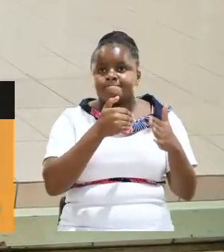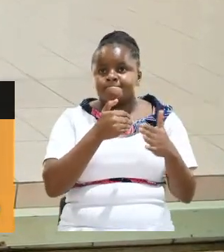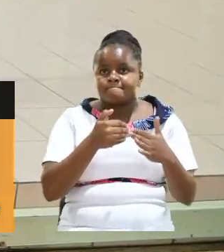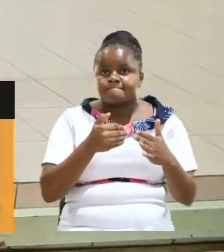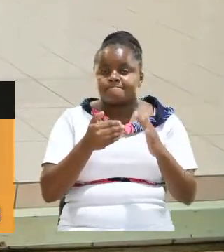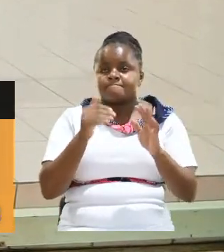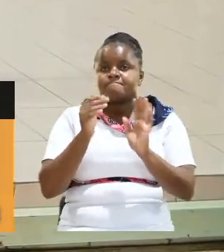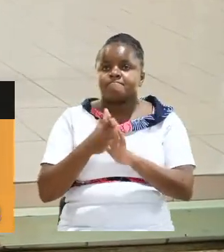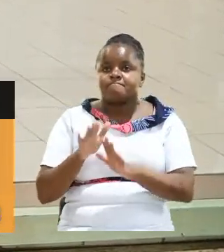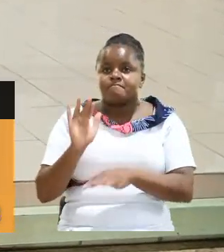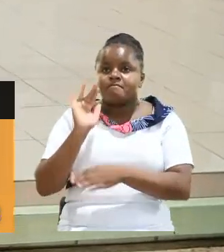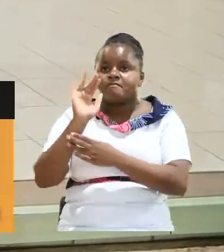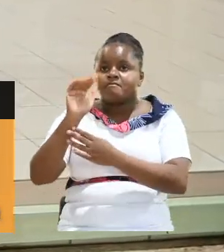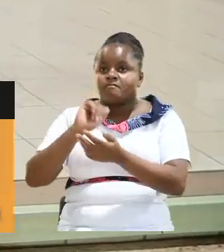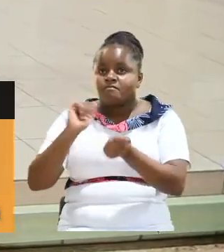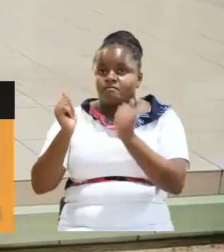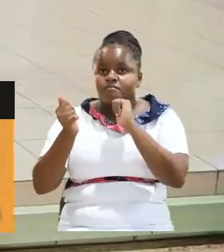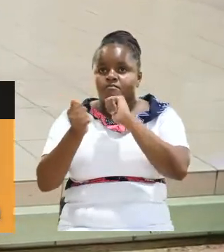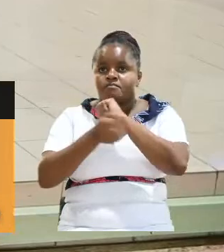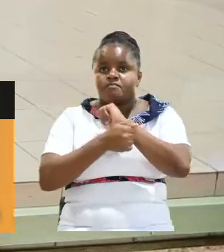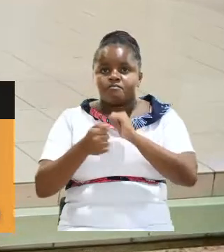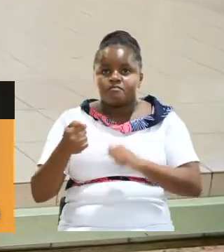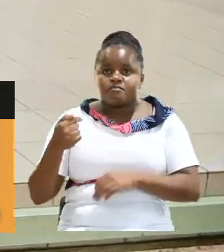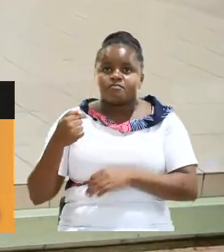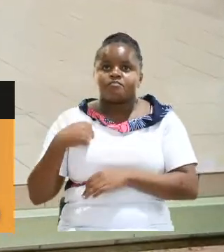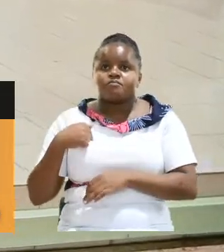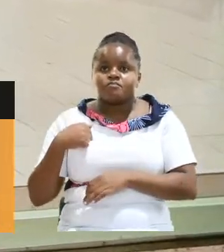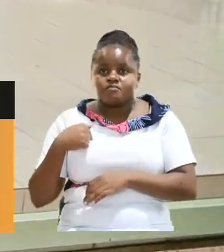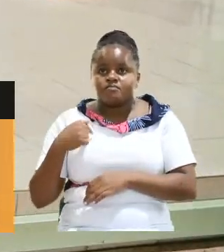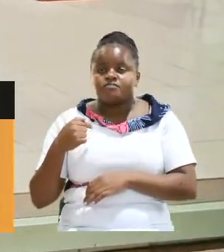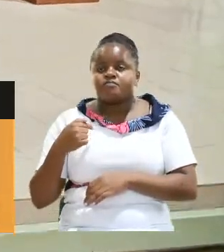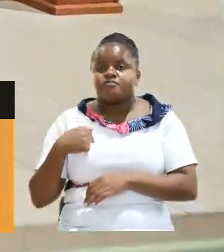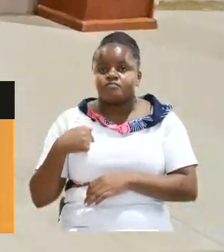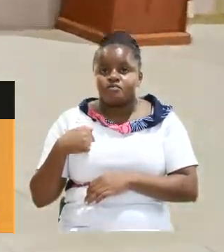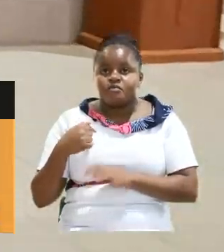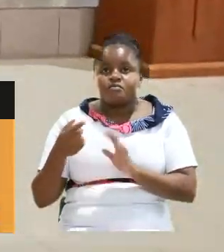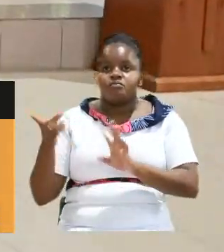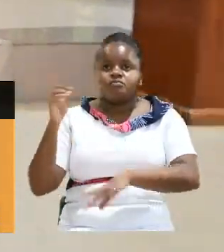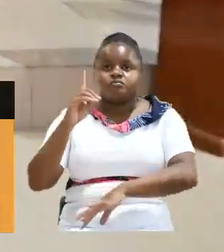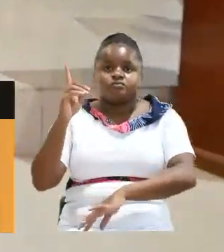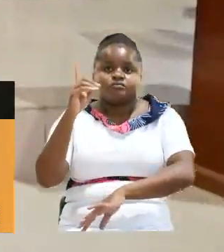Ninaomba nirekebishe. Siku zangu zimefika.